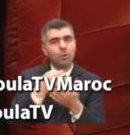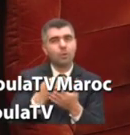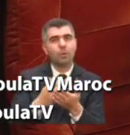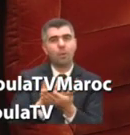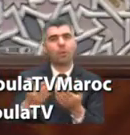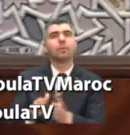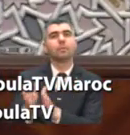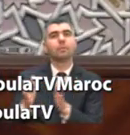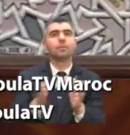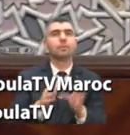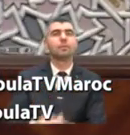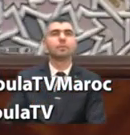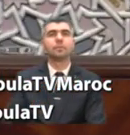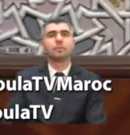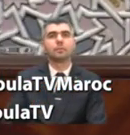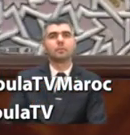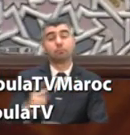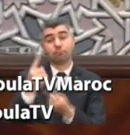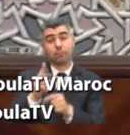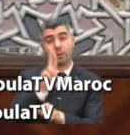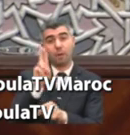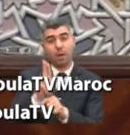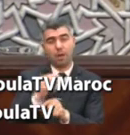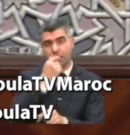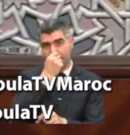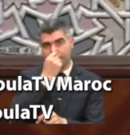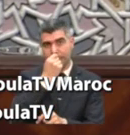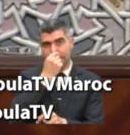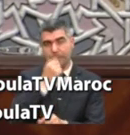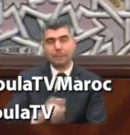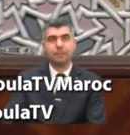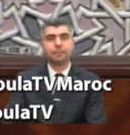الوزير. تعقيب الفريق، تفضلوا سيد نائب.